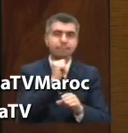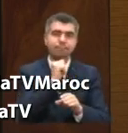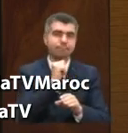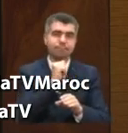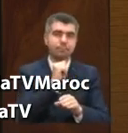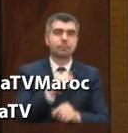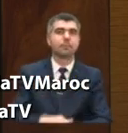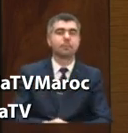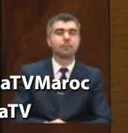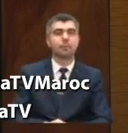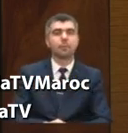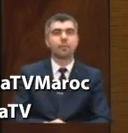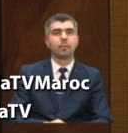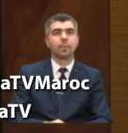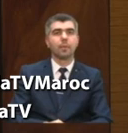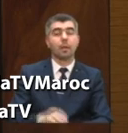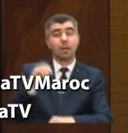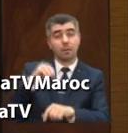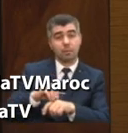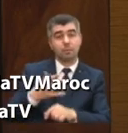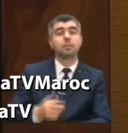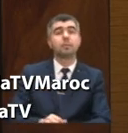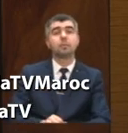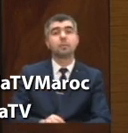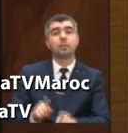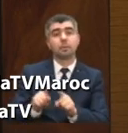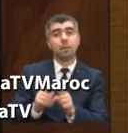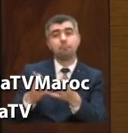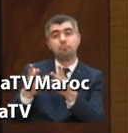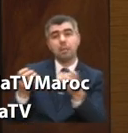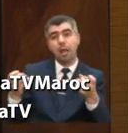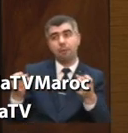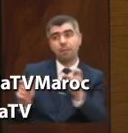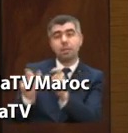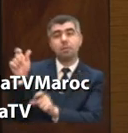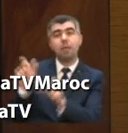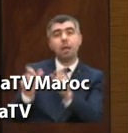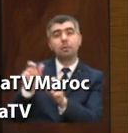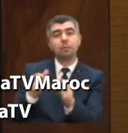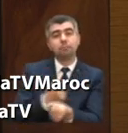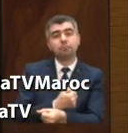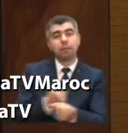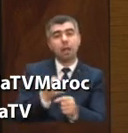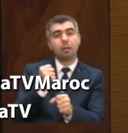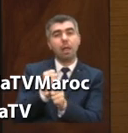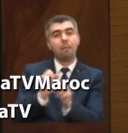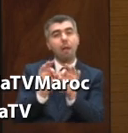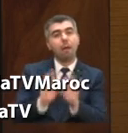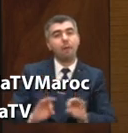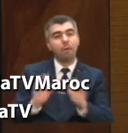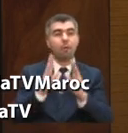الذاتيين. ثالثا، لابد من استحضار العديد من فئات المجتمع المغربي الذين توقفت عن الشغل مؤقتا بفعل حالة الطوارئ